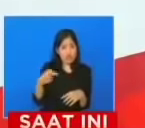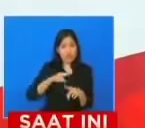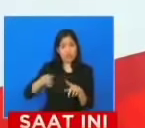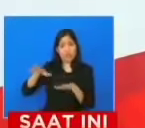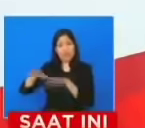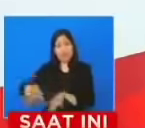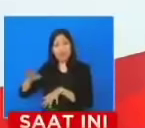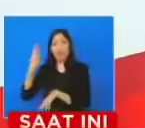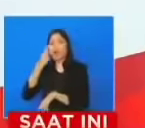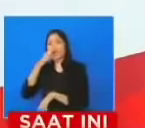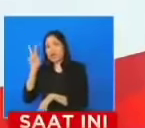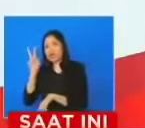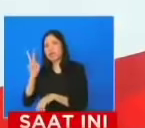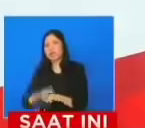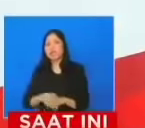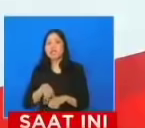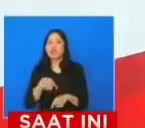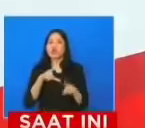di luar negeri.